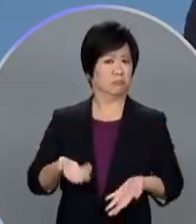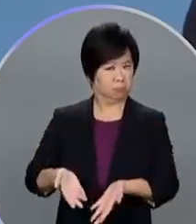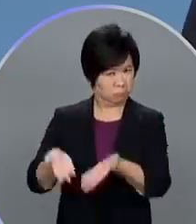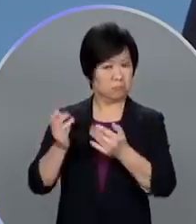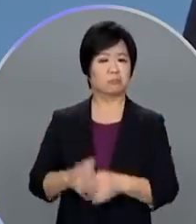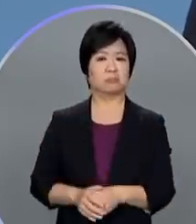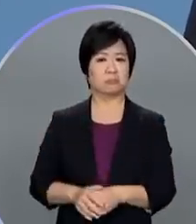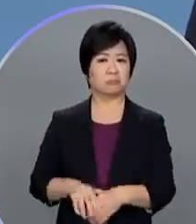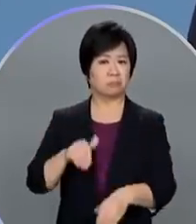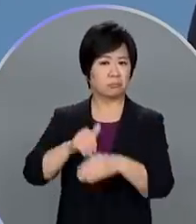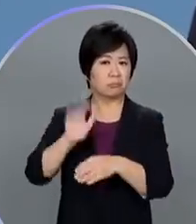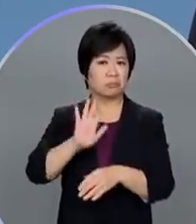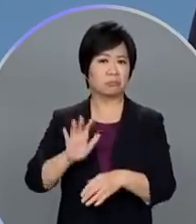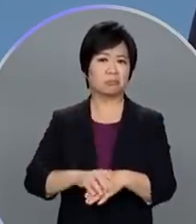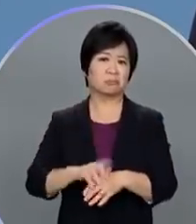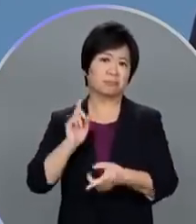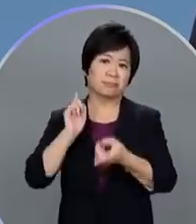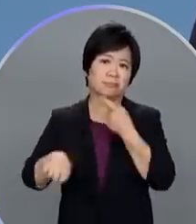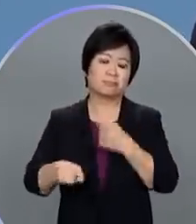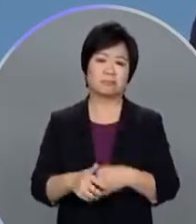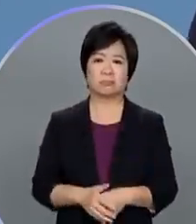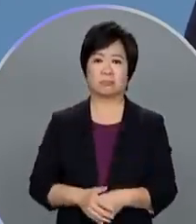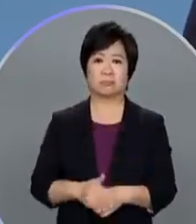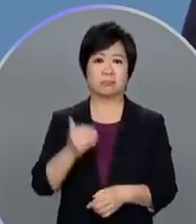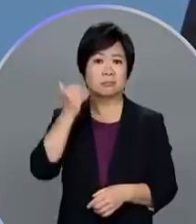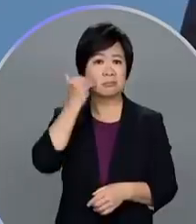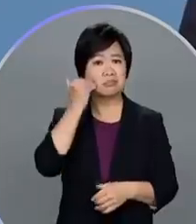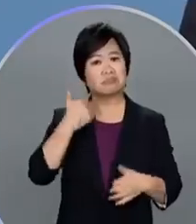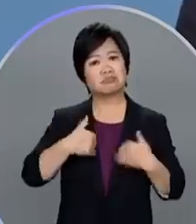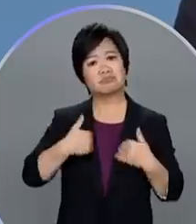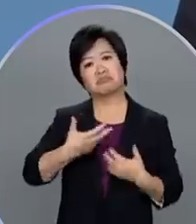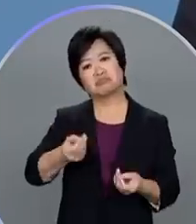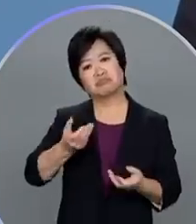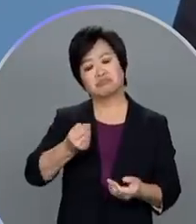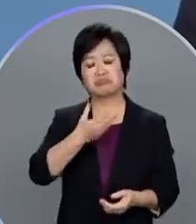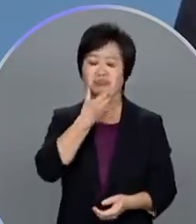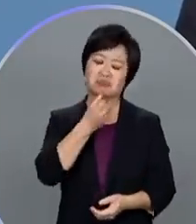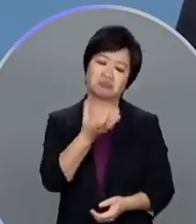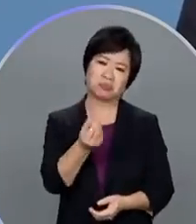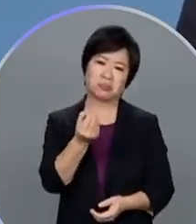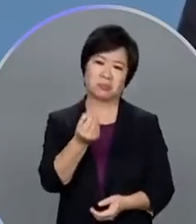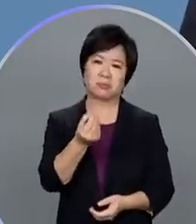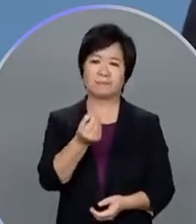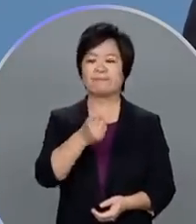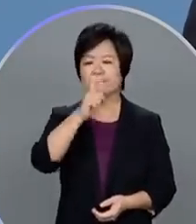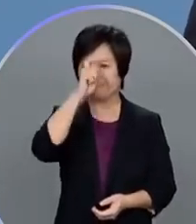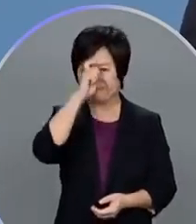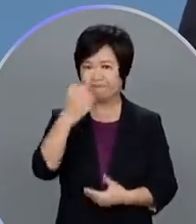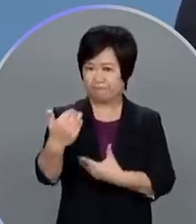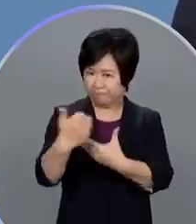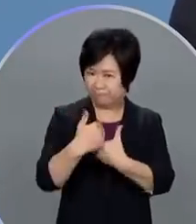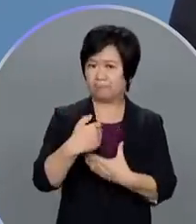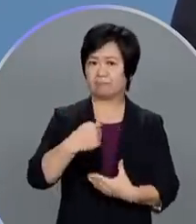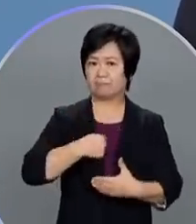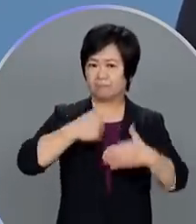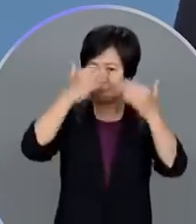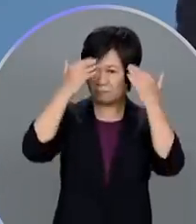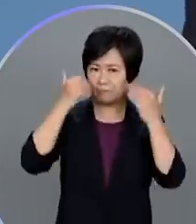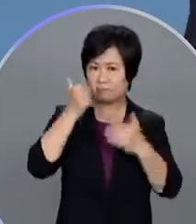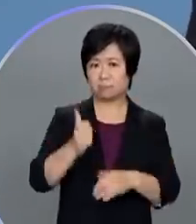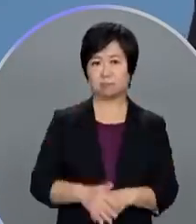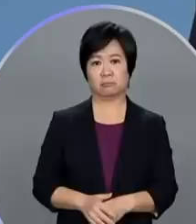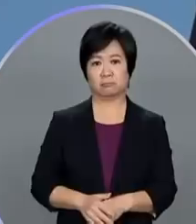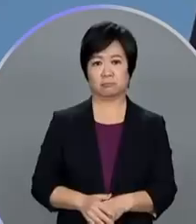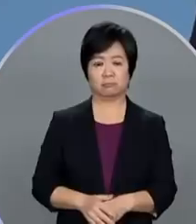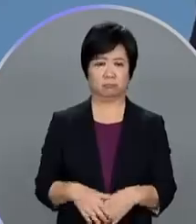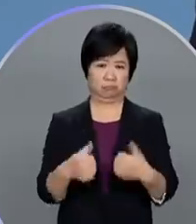投没有天理了。如果你觉得不快乐不幸福，拜托你投票给韩国瑜，这是非常